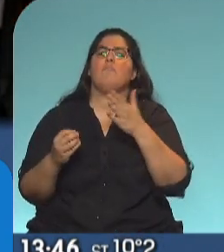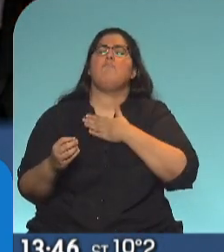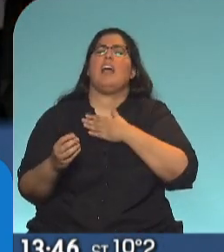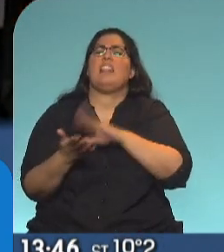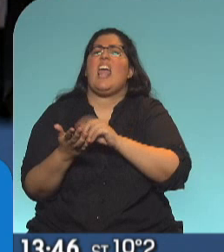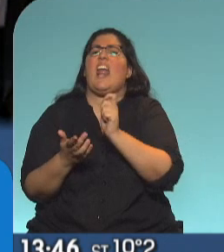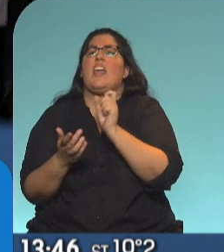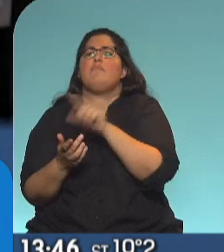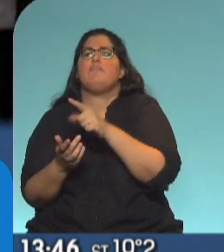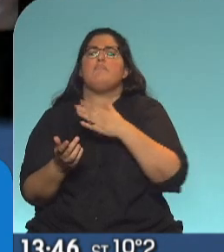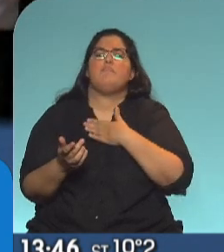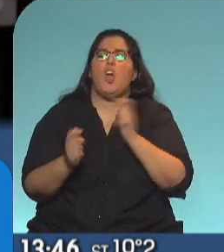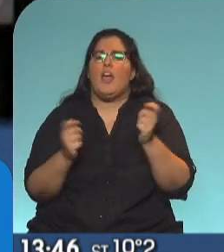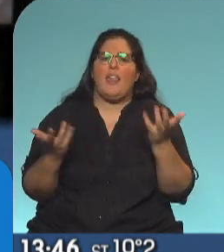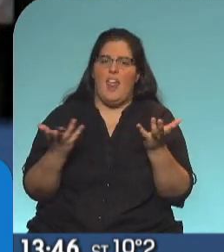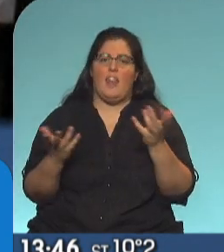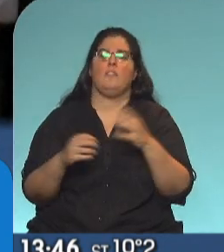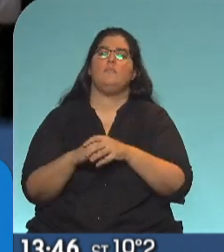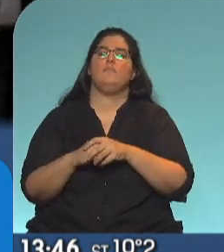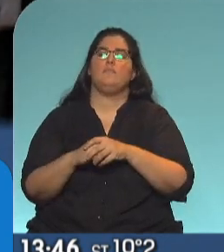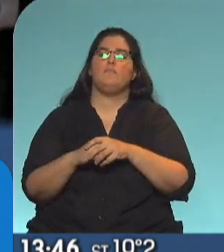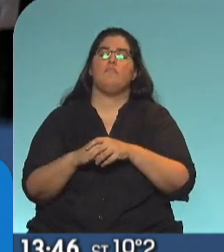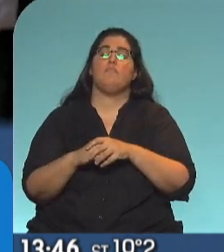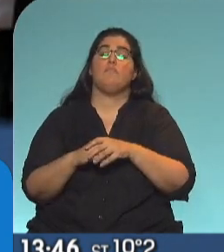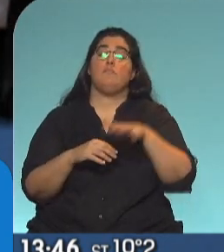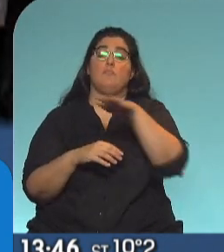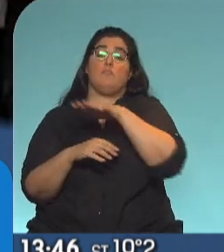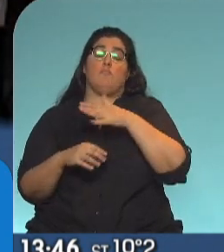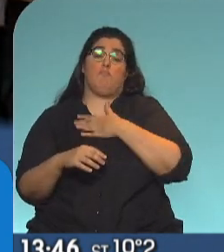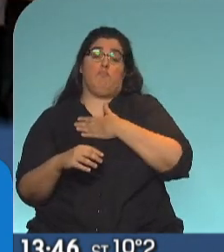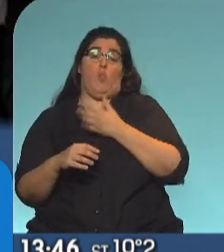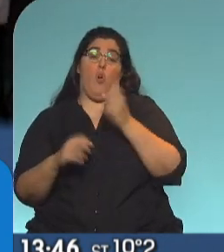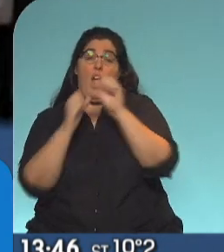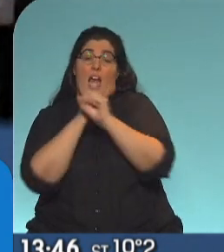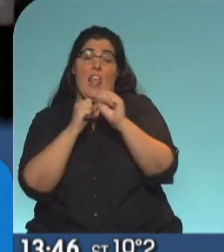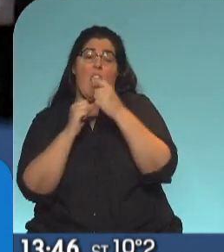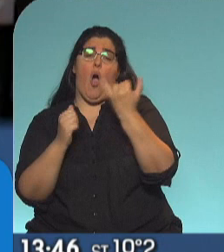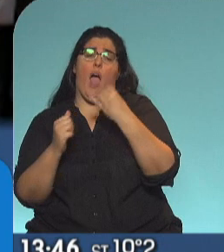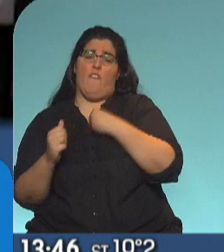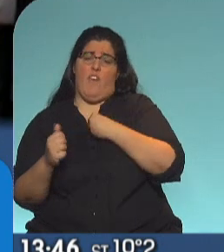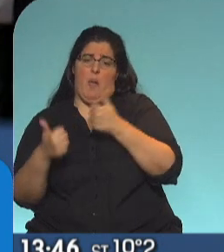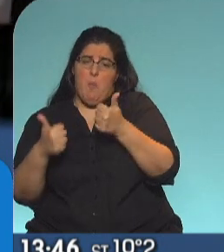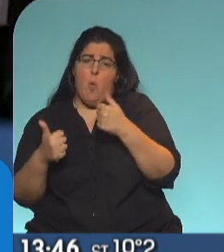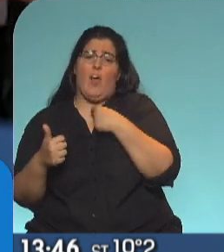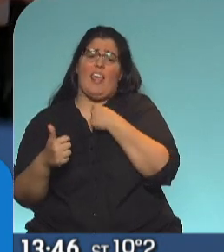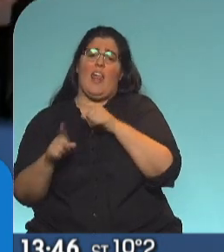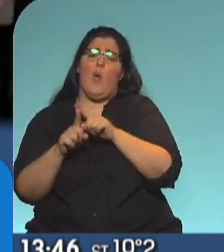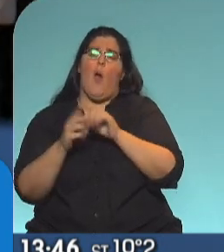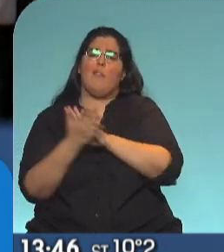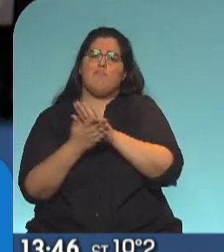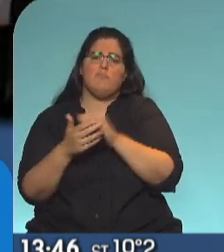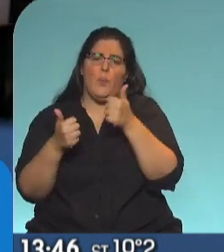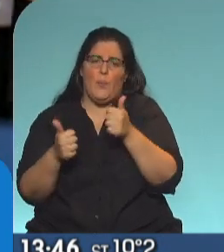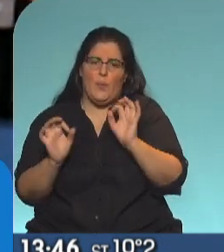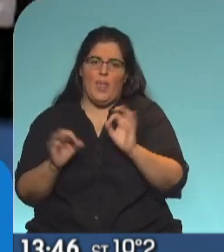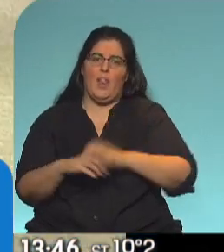τα δικαιώματα της χώρας μας. Είναι αυτονόητο ότι η ελληνική πλευρά προσέρχεται με καλή πίστη και προσδοκά να πράξει το ίδιο